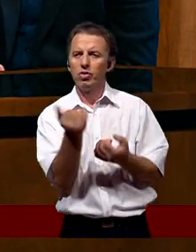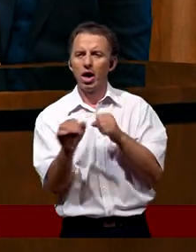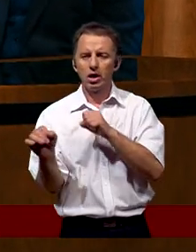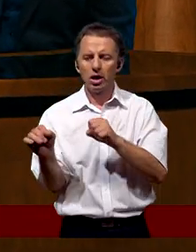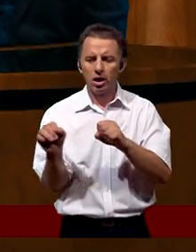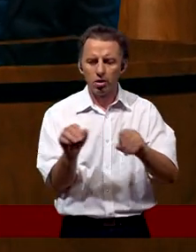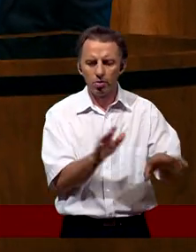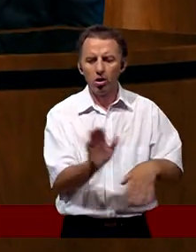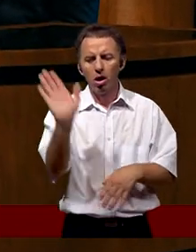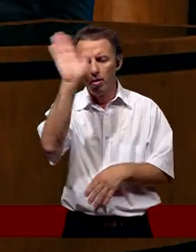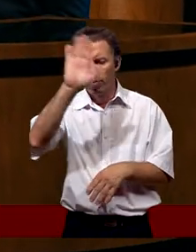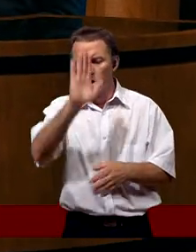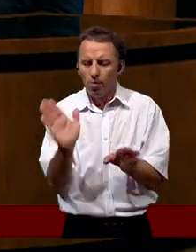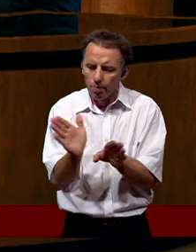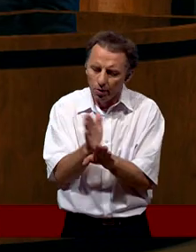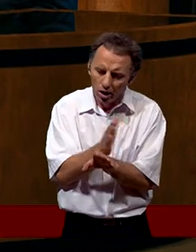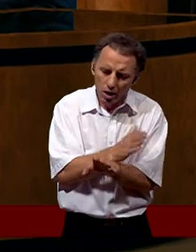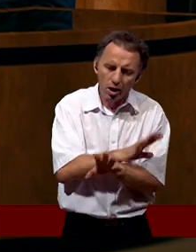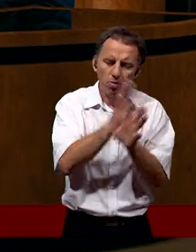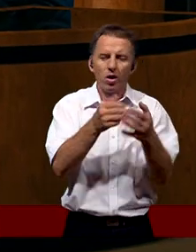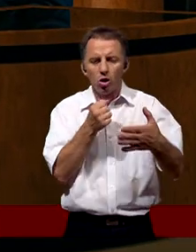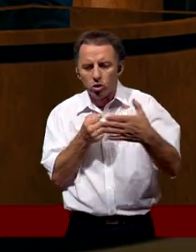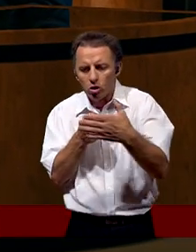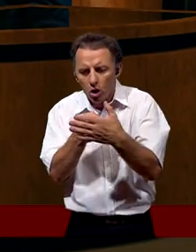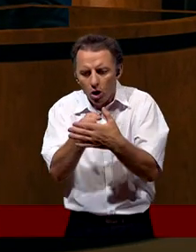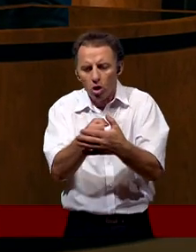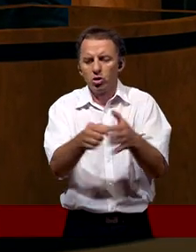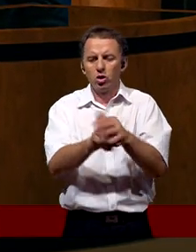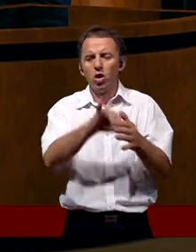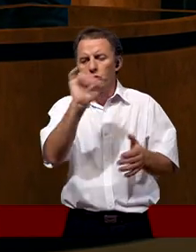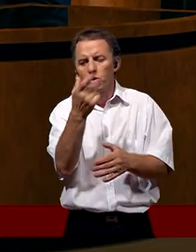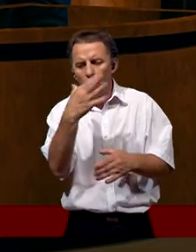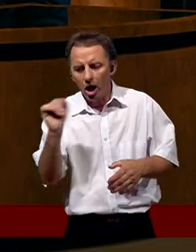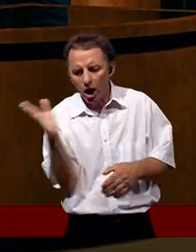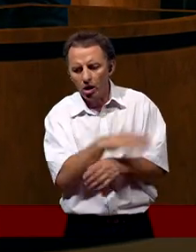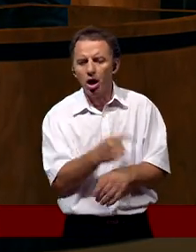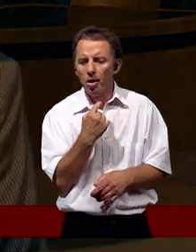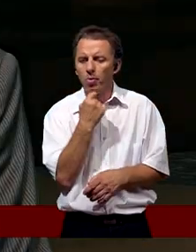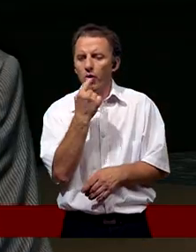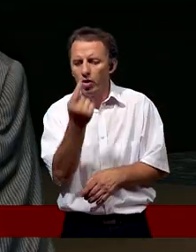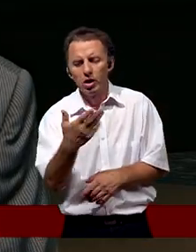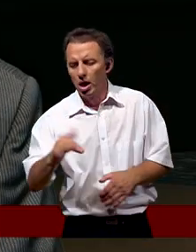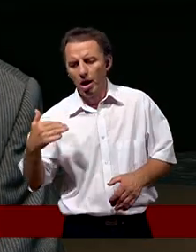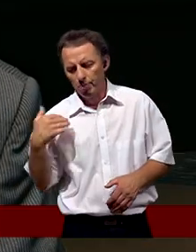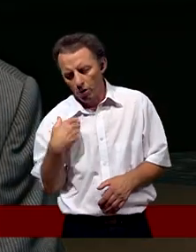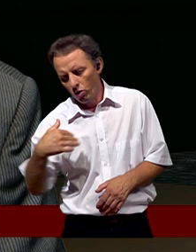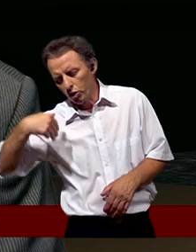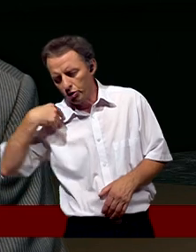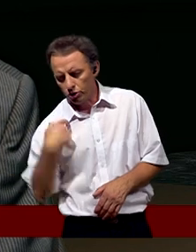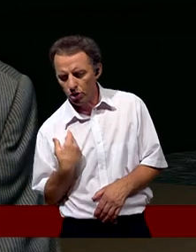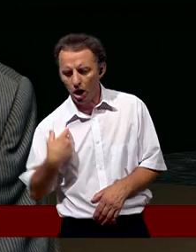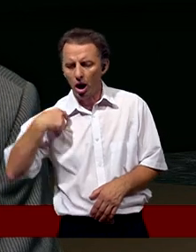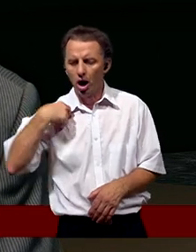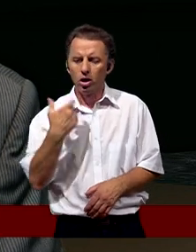jaki sposób Bóg mimo wszystko chce dotrzeć do Jonasza. Dokładnie. I Jonaszowi nie było